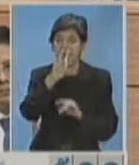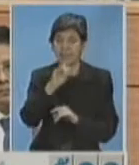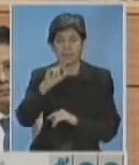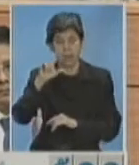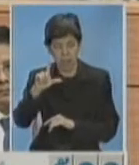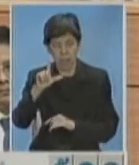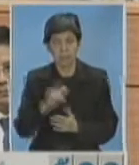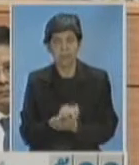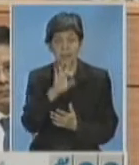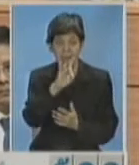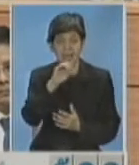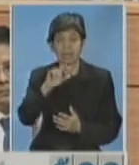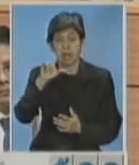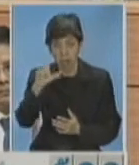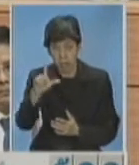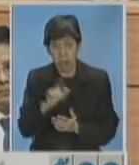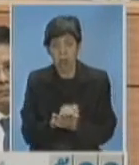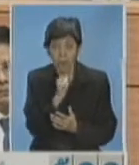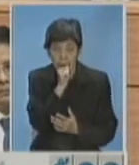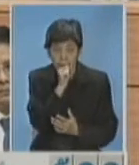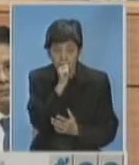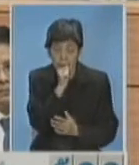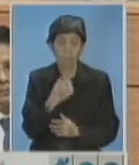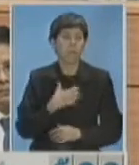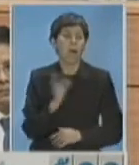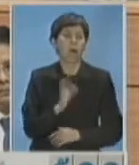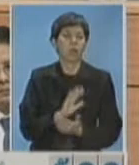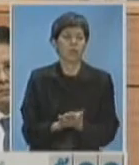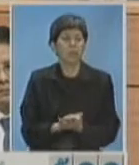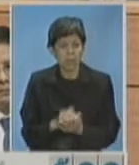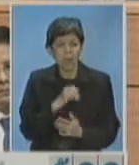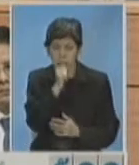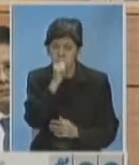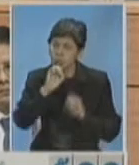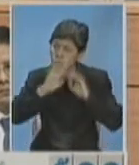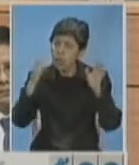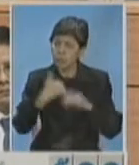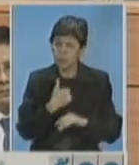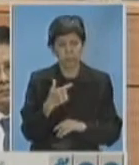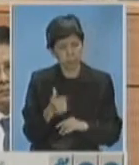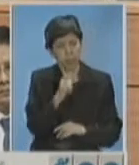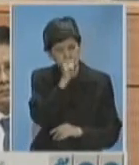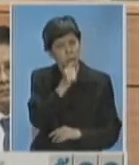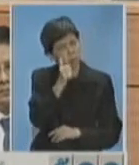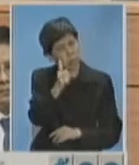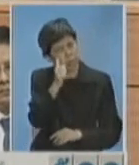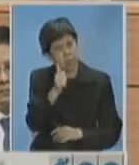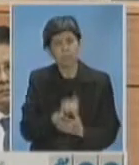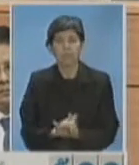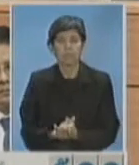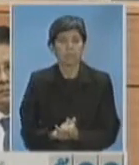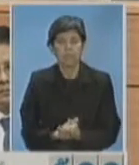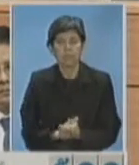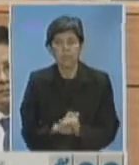ประธาน80ล้านไมโครโฟนเนี่ยครับเขาจะไม่เอาทั้งที่เสียงดังฟังชัดใช้ได้ดีอยู่แ